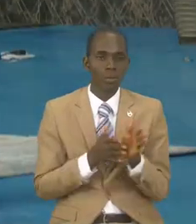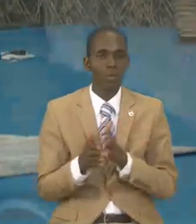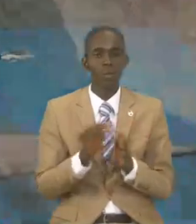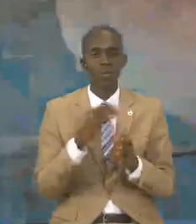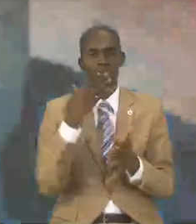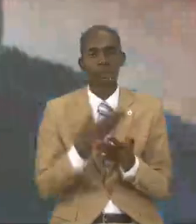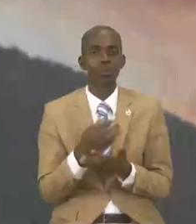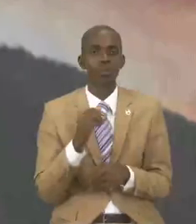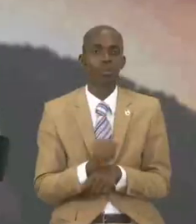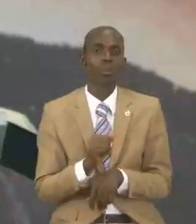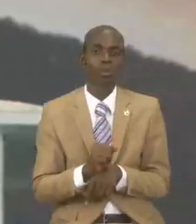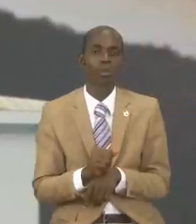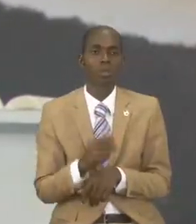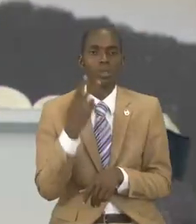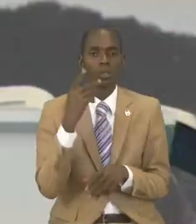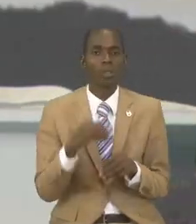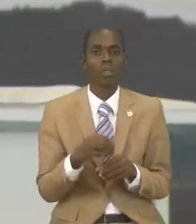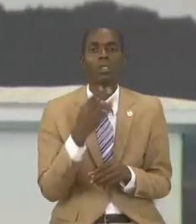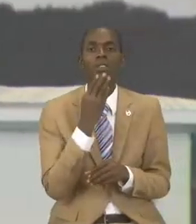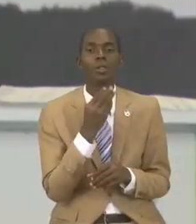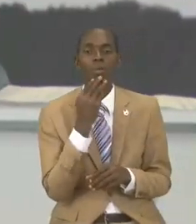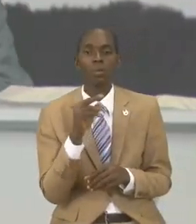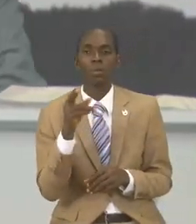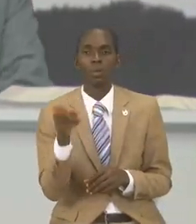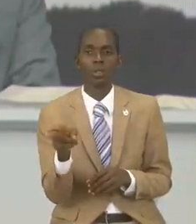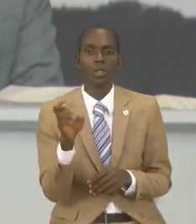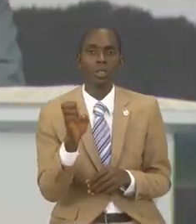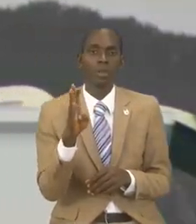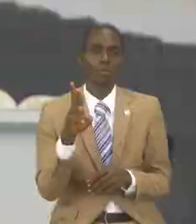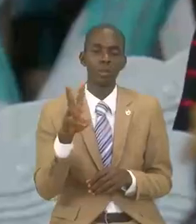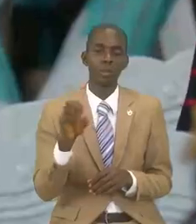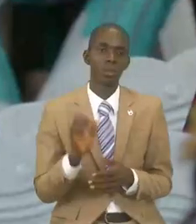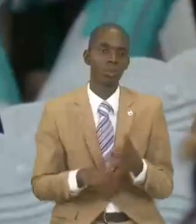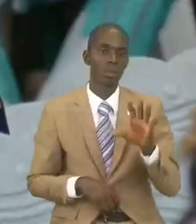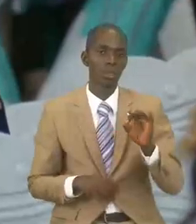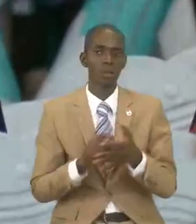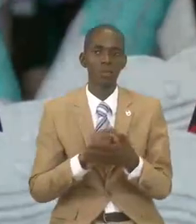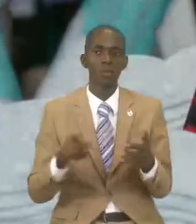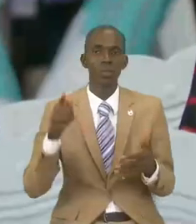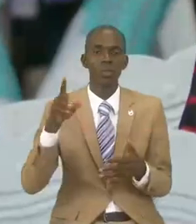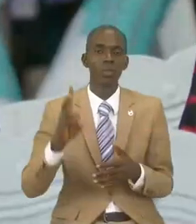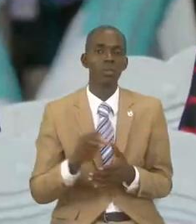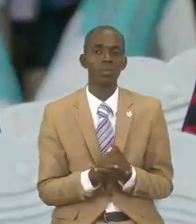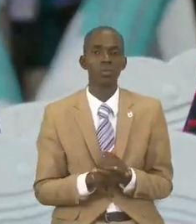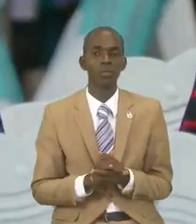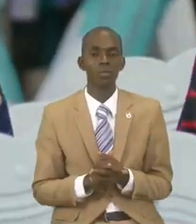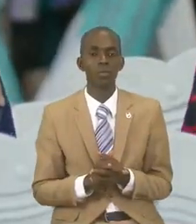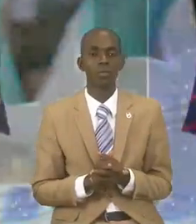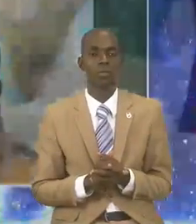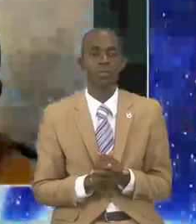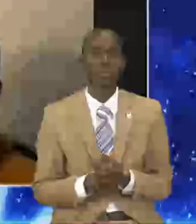Un peuple qui lui appartient, purifié par lui et zélé pour les bonnes œuvres. Hébreux 9, 25.